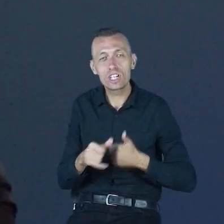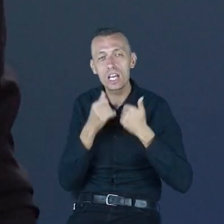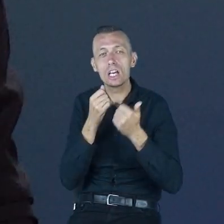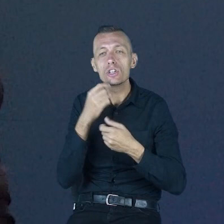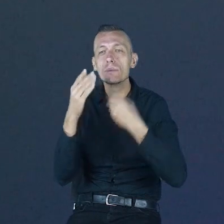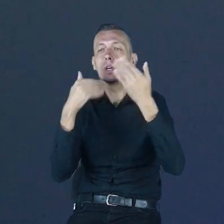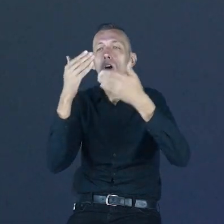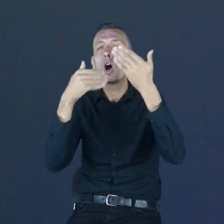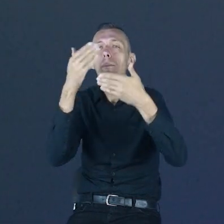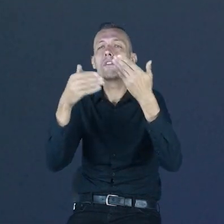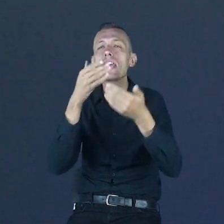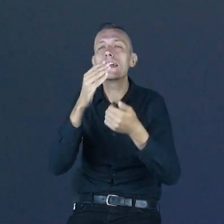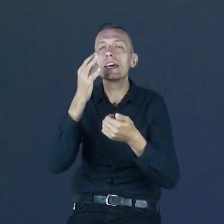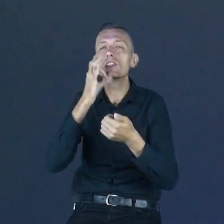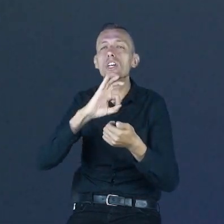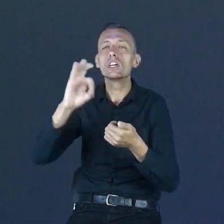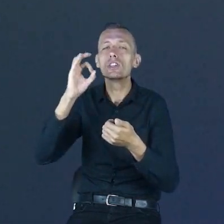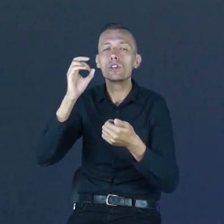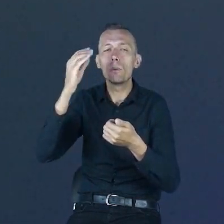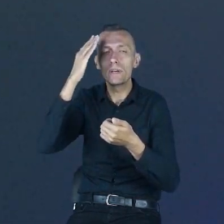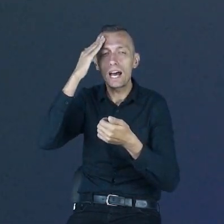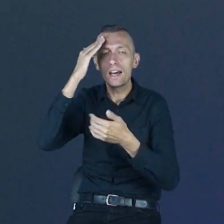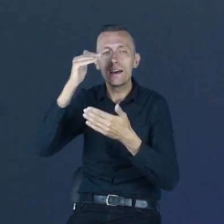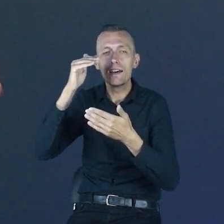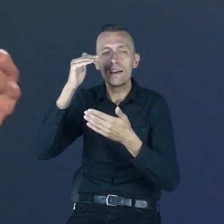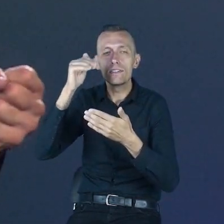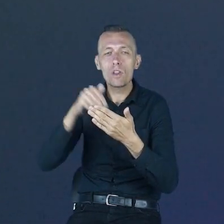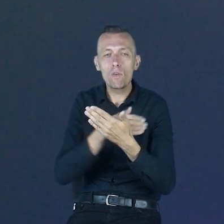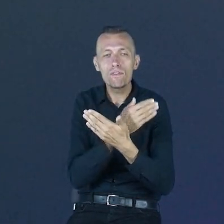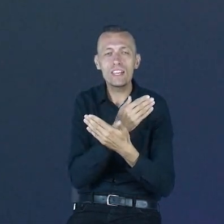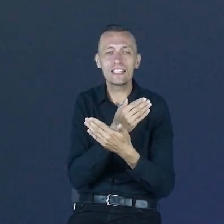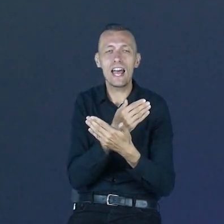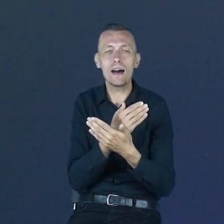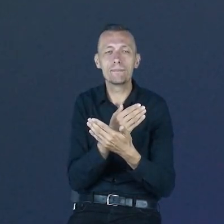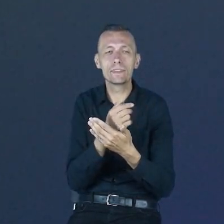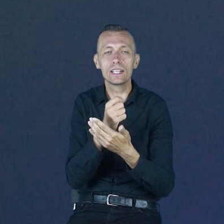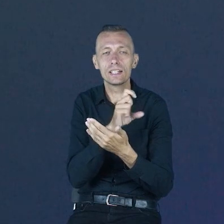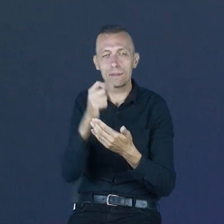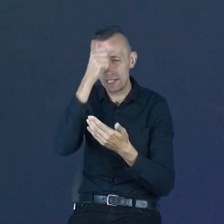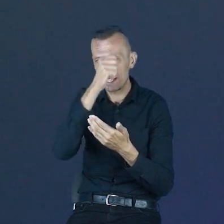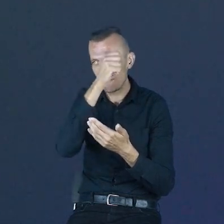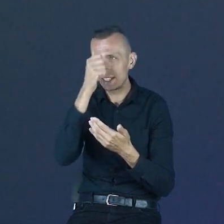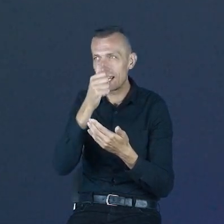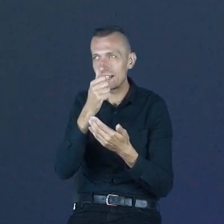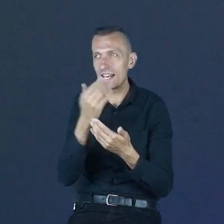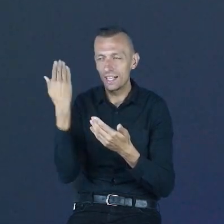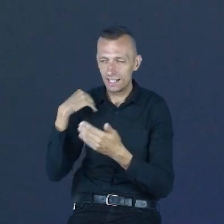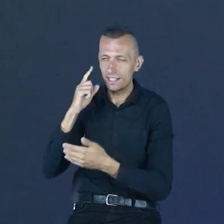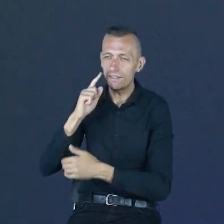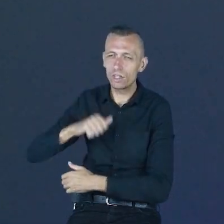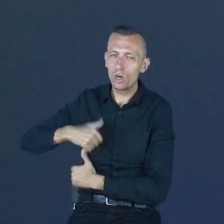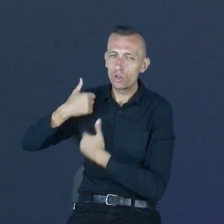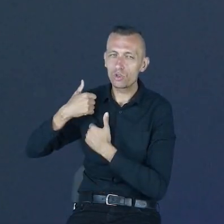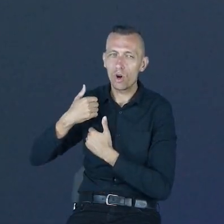nie były byle jakie. To były sandały kolczaste. Kiedy doszło do zwartej walki, to kiedy on stanął do walki, to on mógł